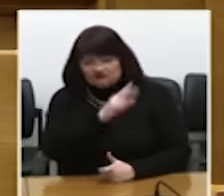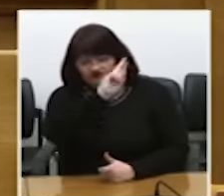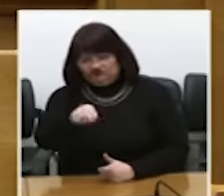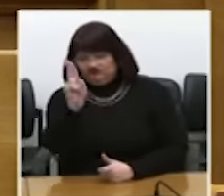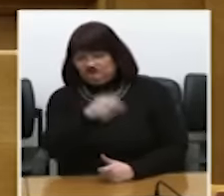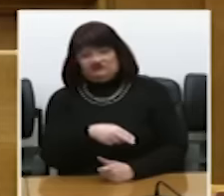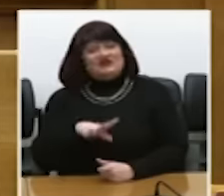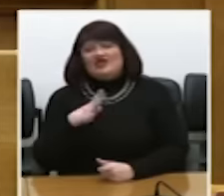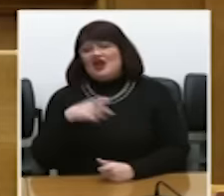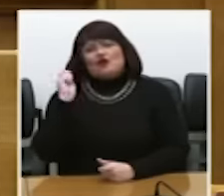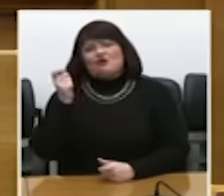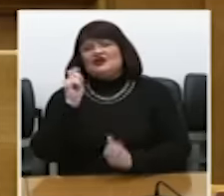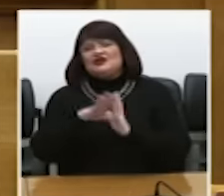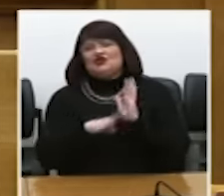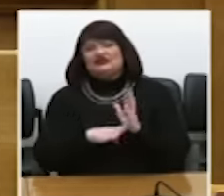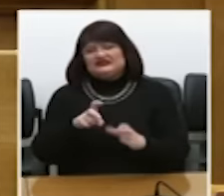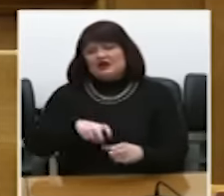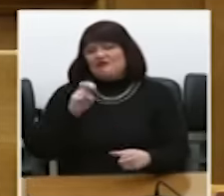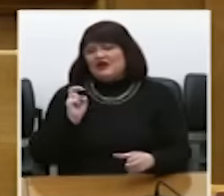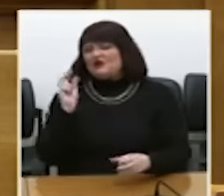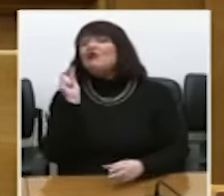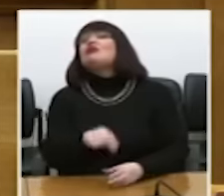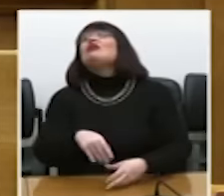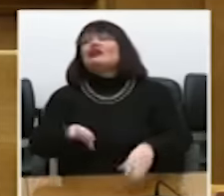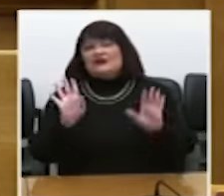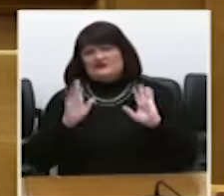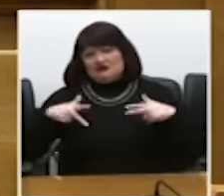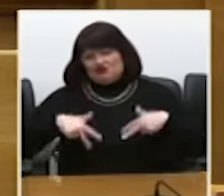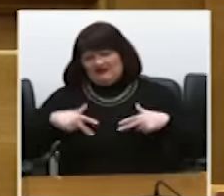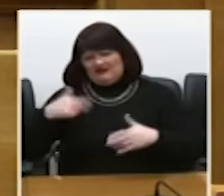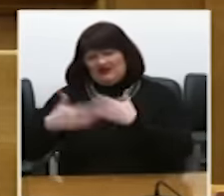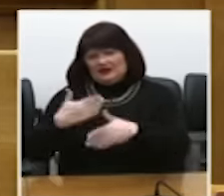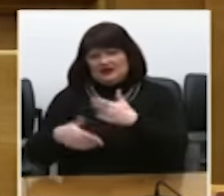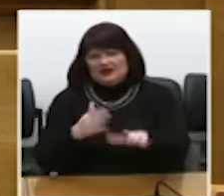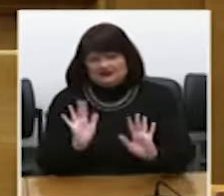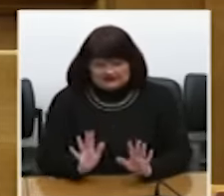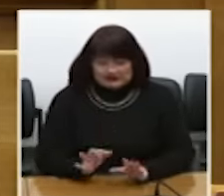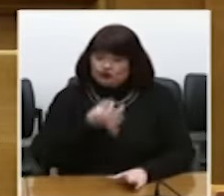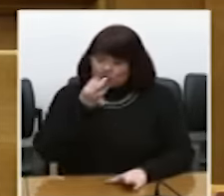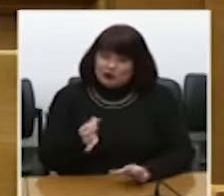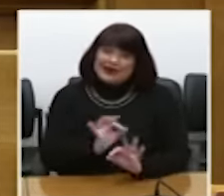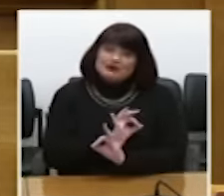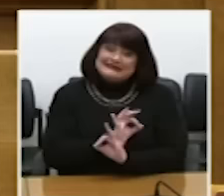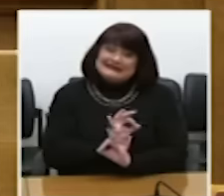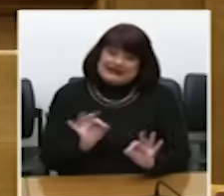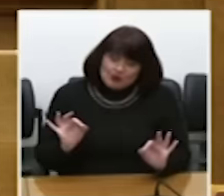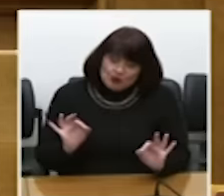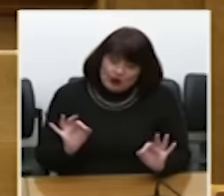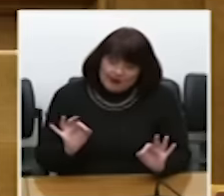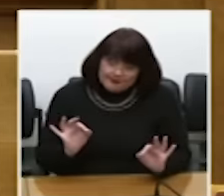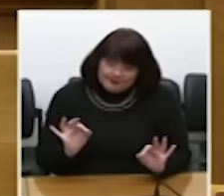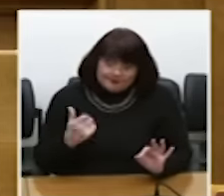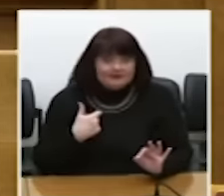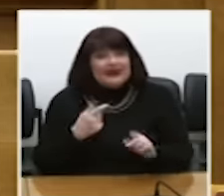πολιτικού συστήματος και της πολιτικής των κυβερνήσεών του. Και το λέμε αυτό με σιγουριά, άσχετα αν εμείς